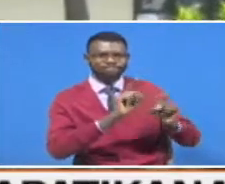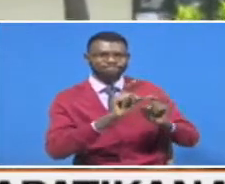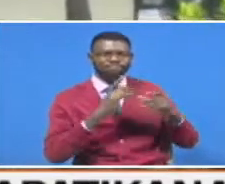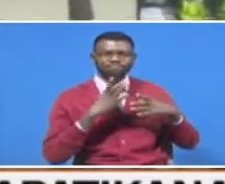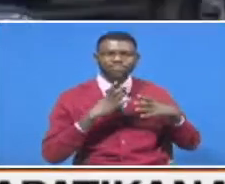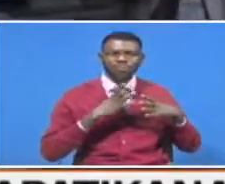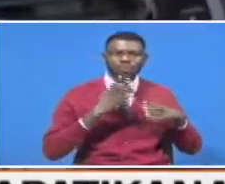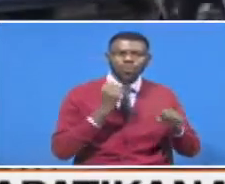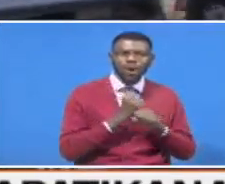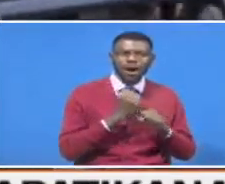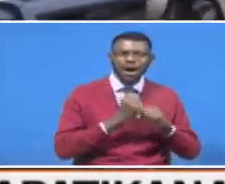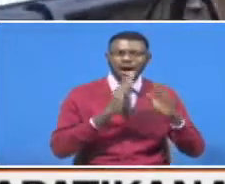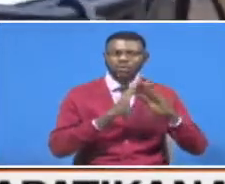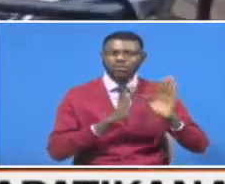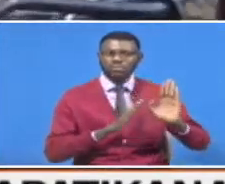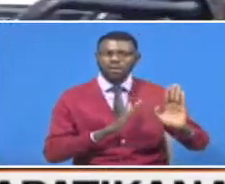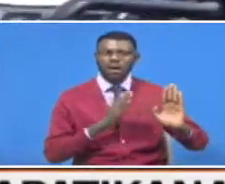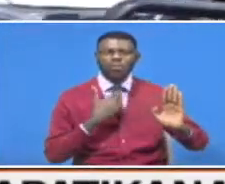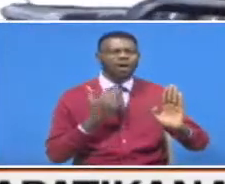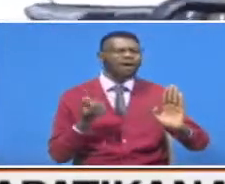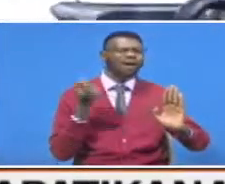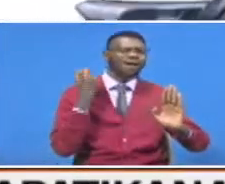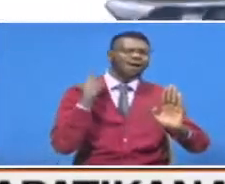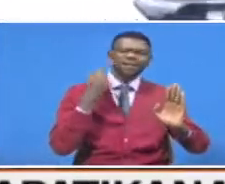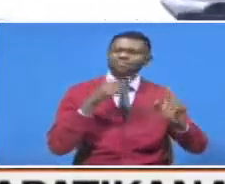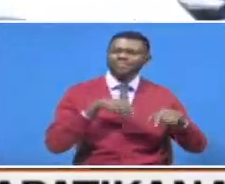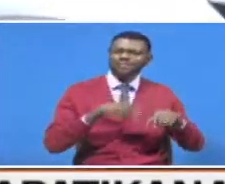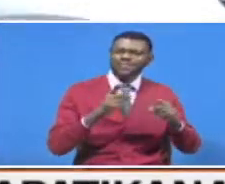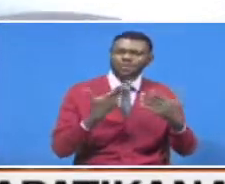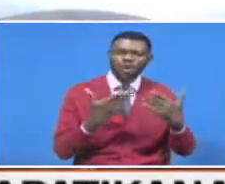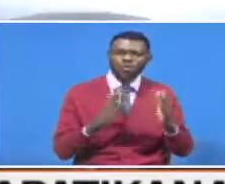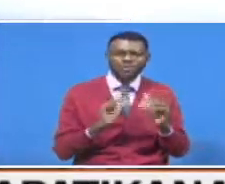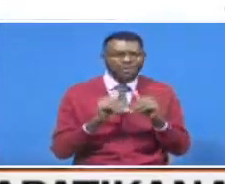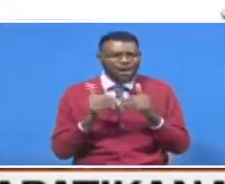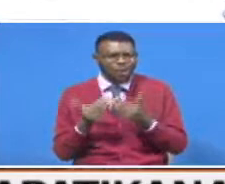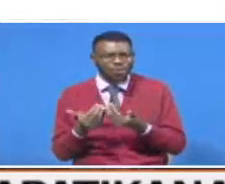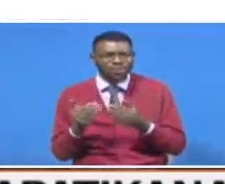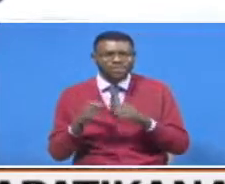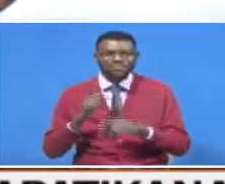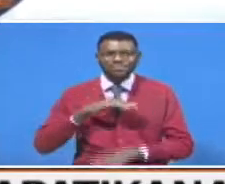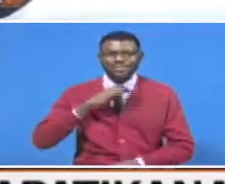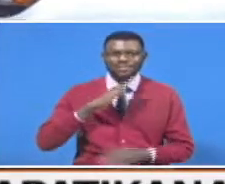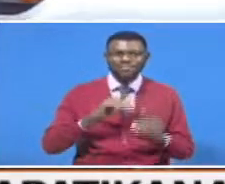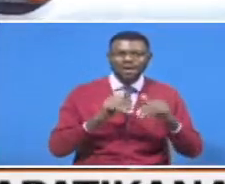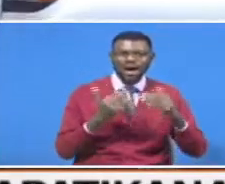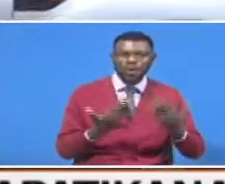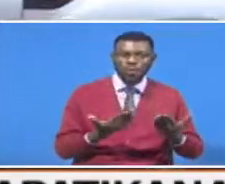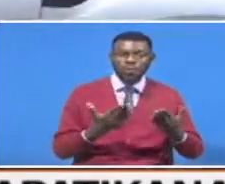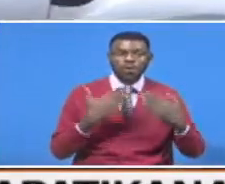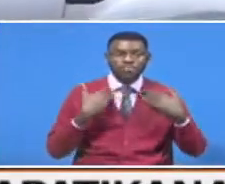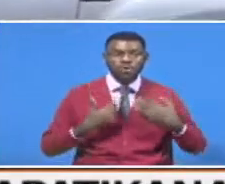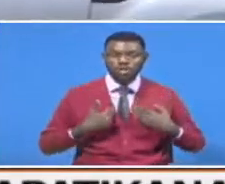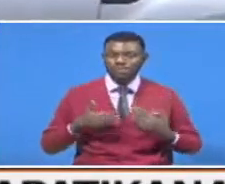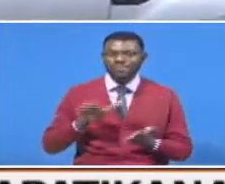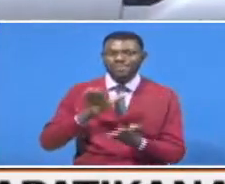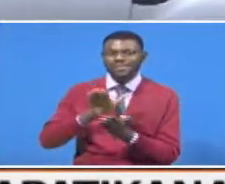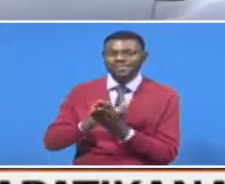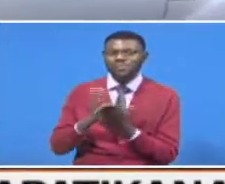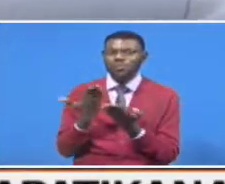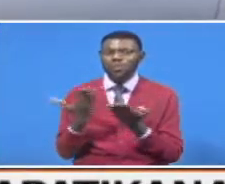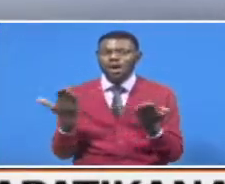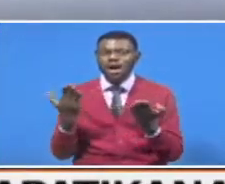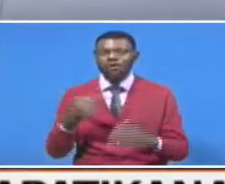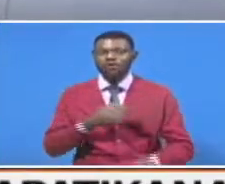kwake ili kutegua kitendawili na kiini cha kutoweka na kufariki kwake. Mwili wake umelazwa katika hospitali ya rufaa